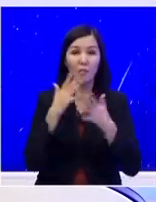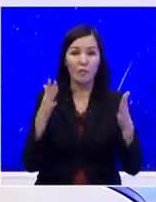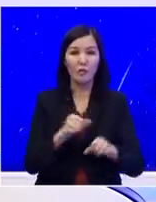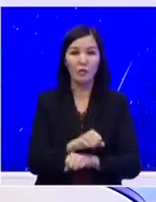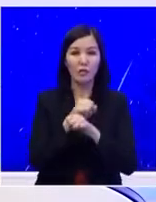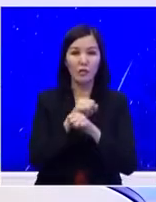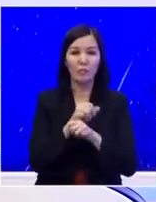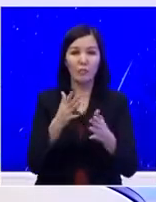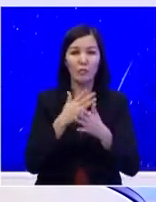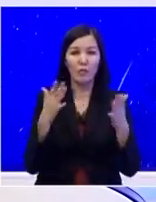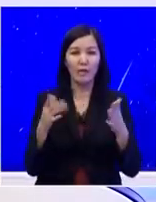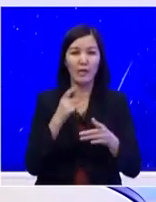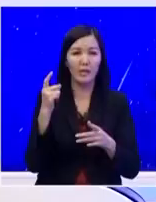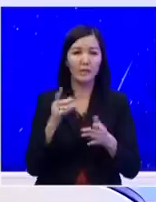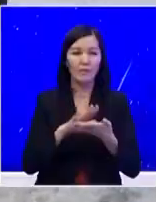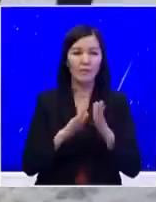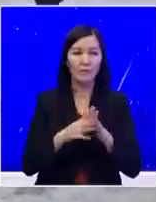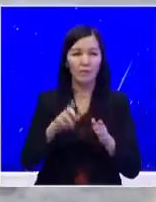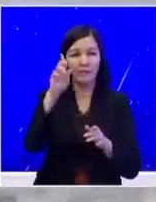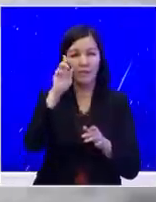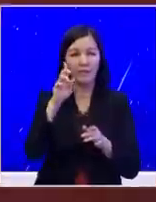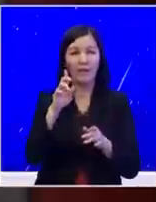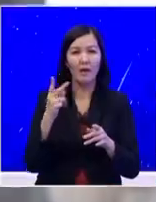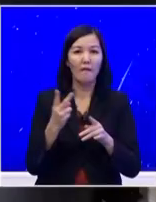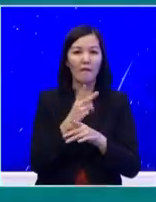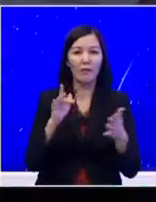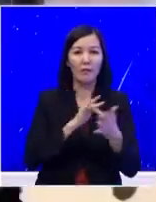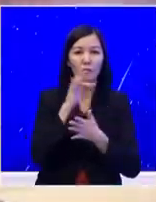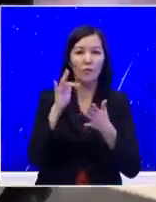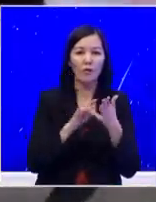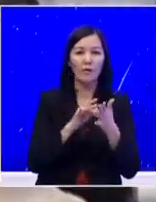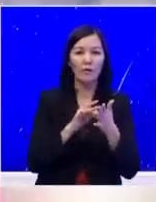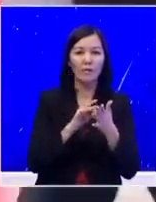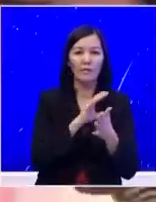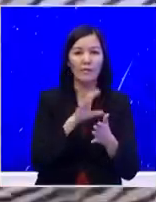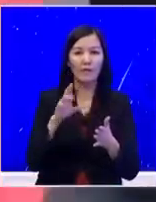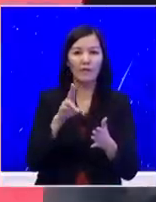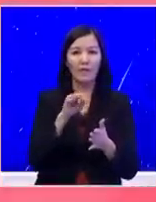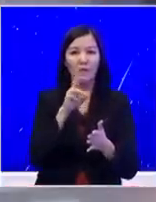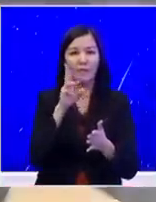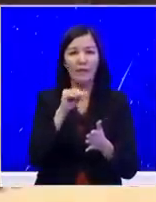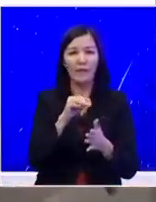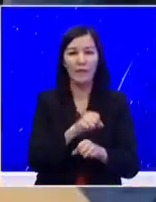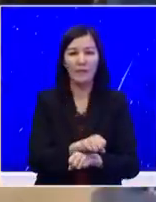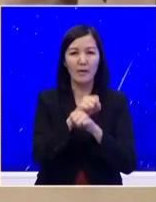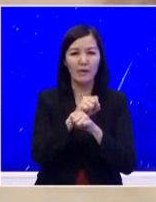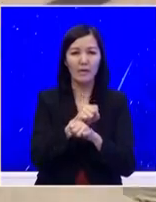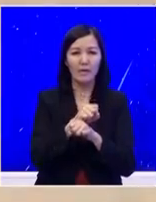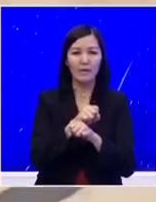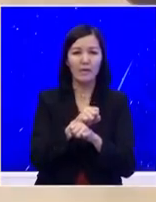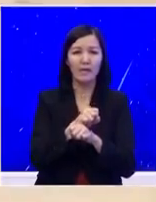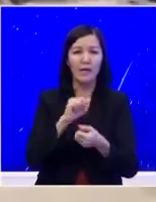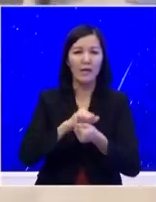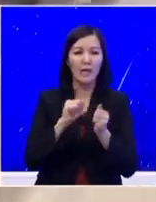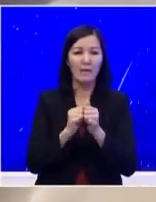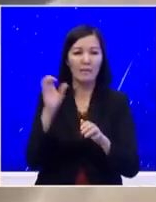все более ухудшающейся экономической ситуации в стране. Во втором городе страны, Северном Триполи, протестующие стали забрасывать